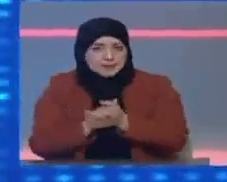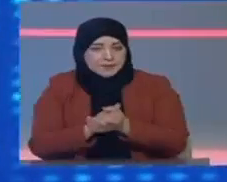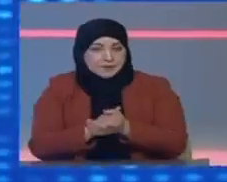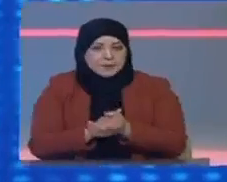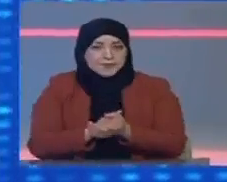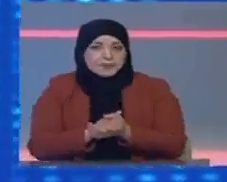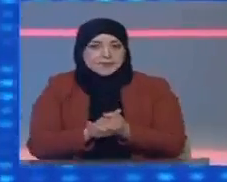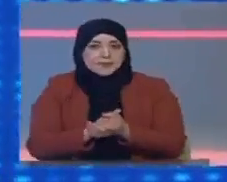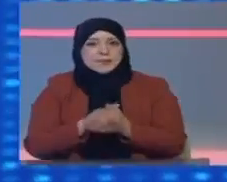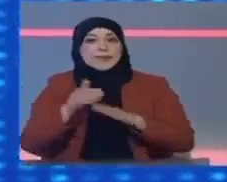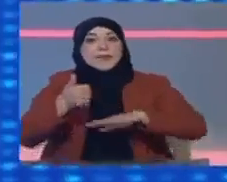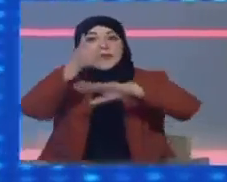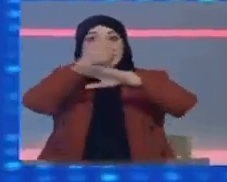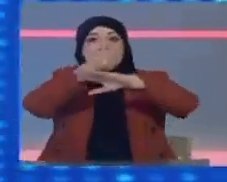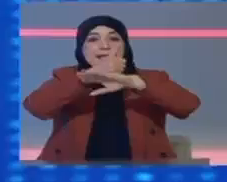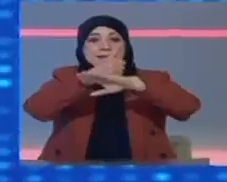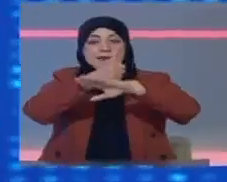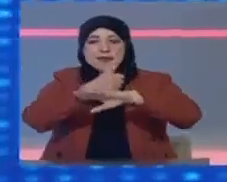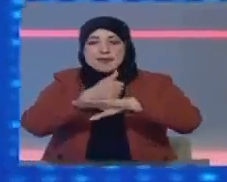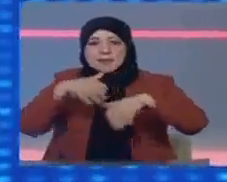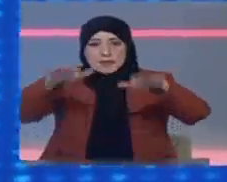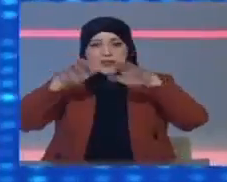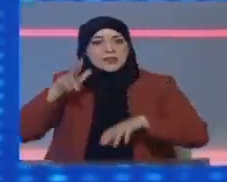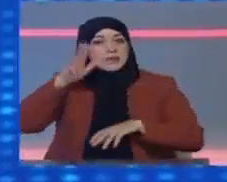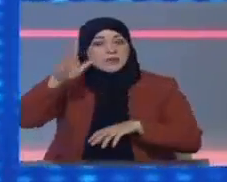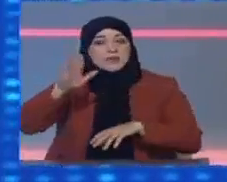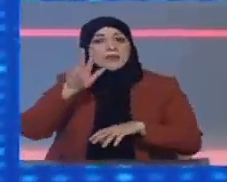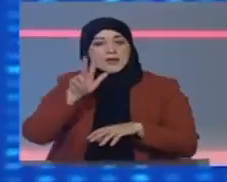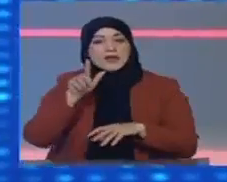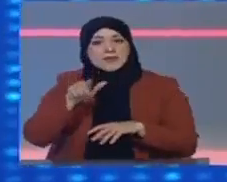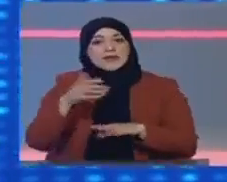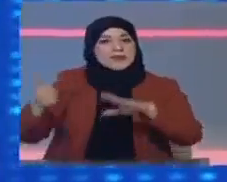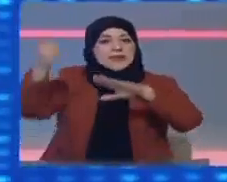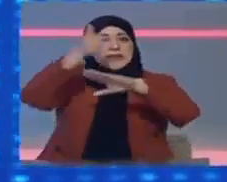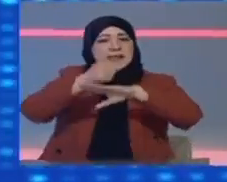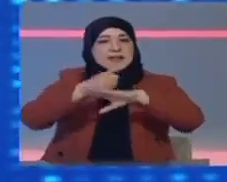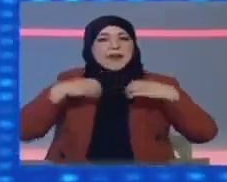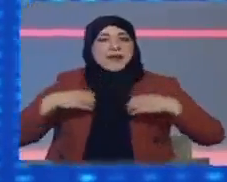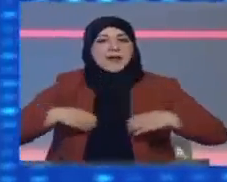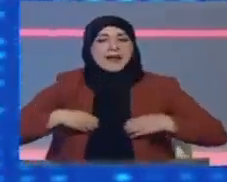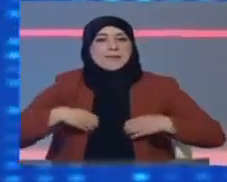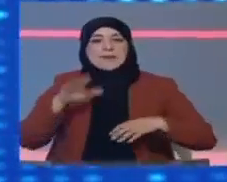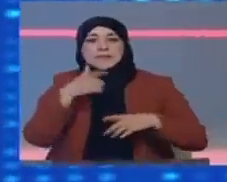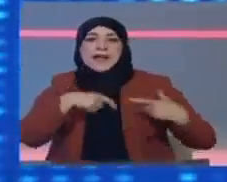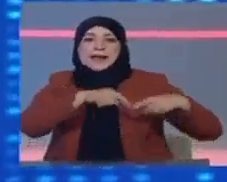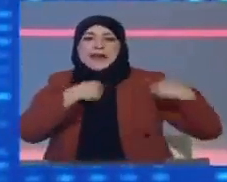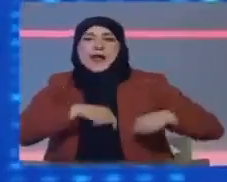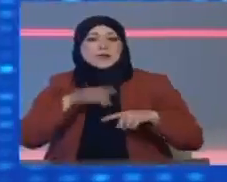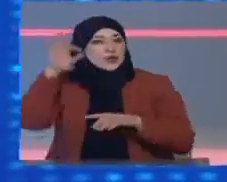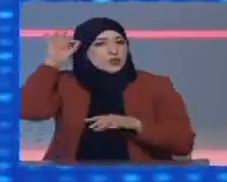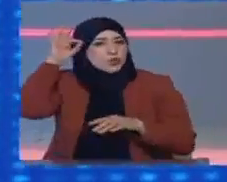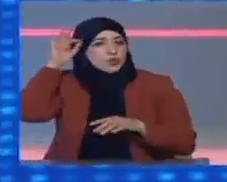تولي رئيس مجلس نواب الشعب راشد الغنوشي اليوم تنصيب النائب عن حزب قلب تونس عياض اليومي